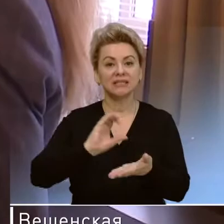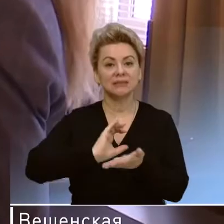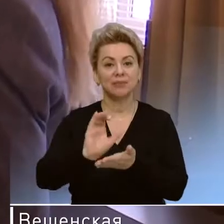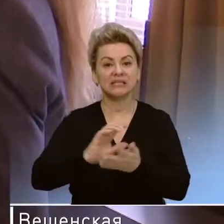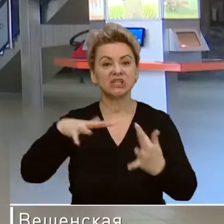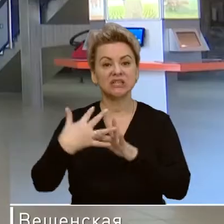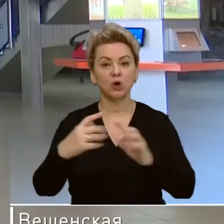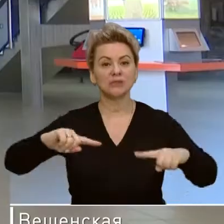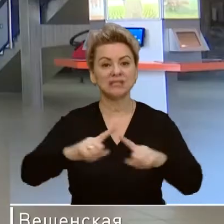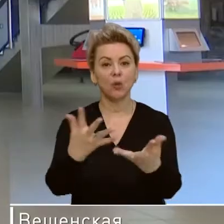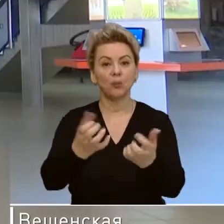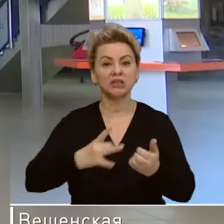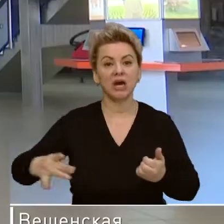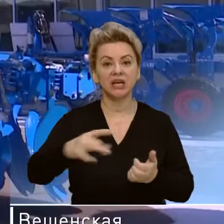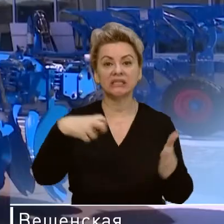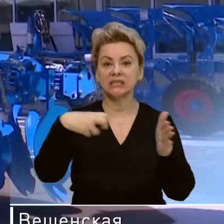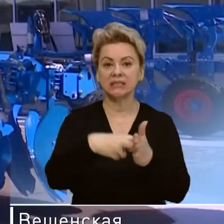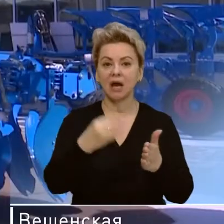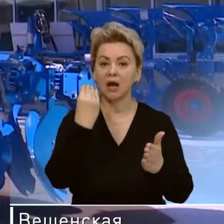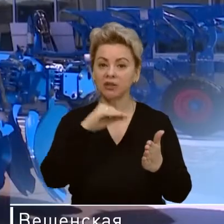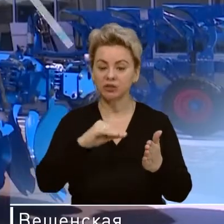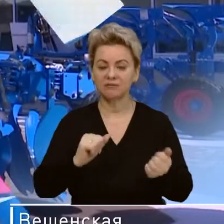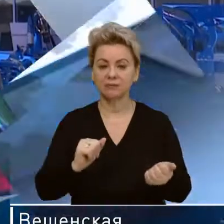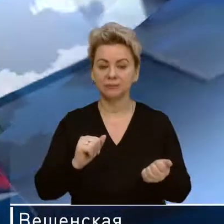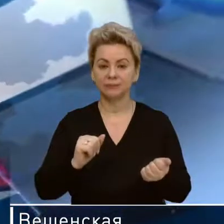производитель сельхозтехники получил региональный знак качества.